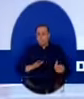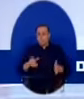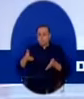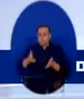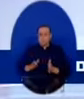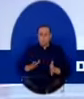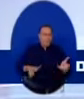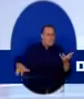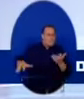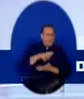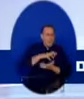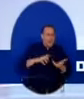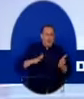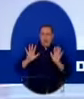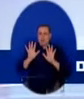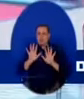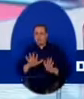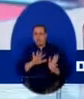שיא השנאה.